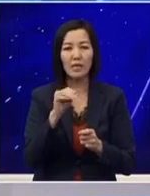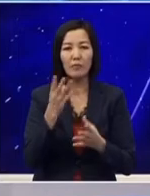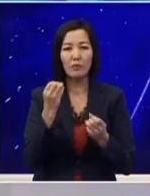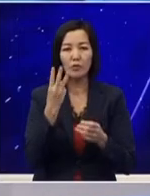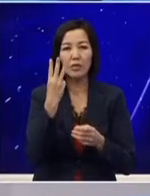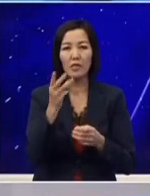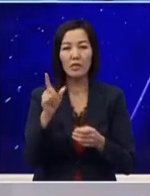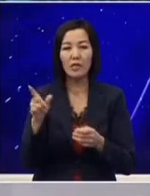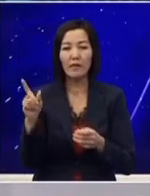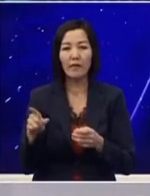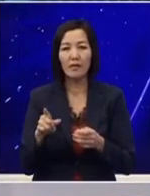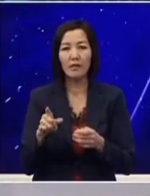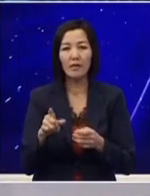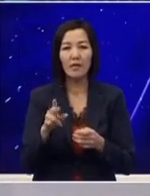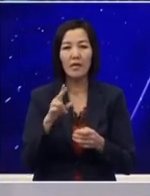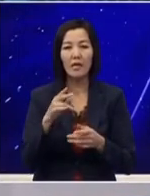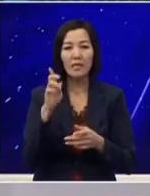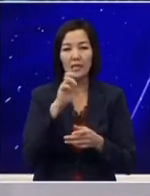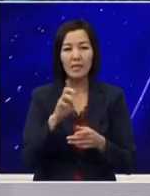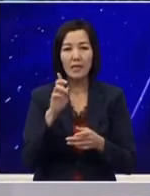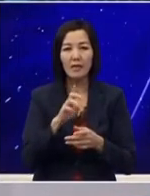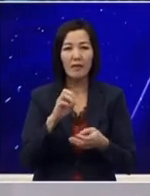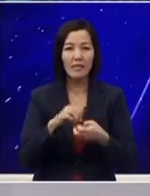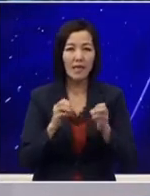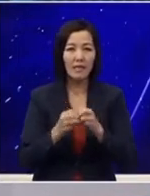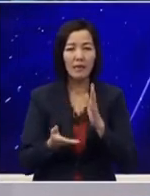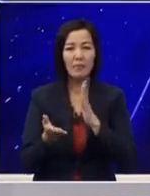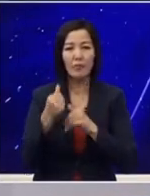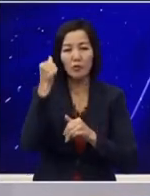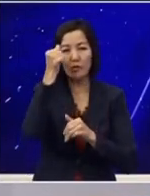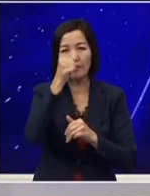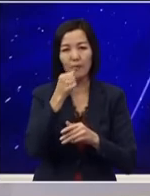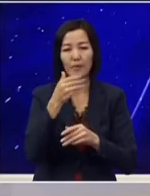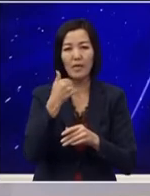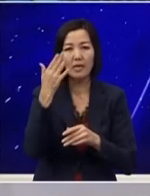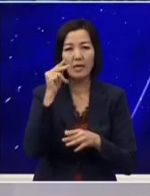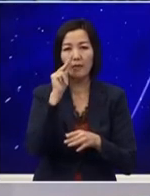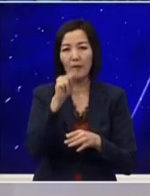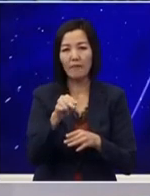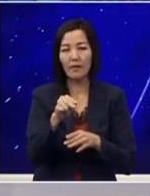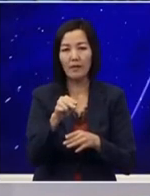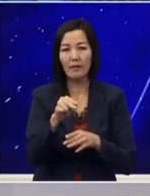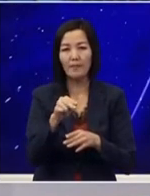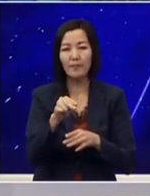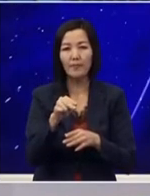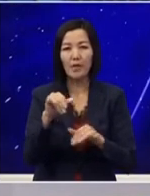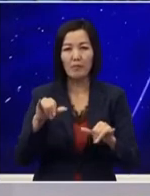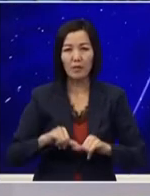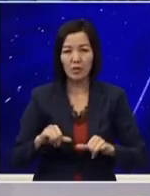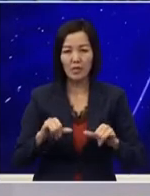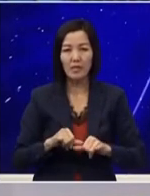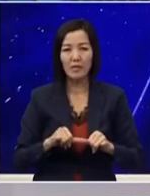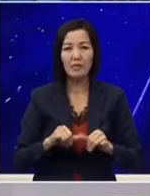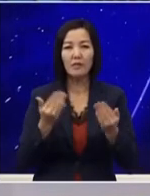тремя фигурантами дизельного скандала. Летом прошлого года им было предъявлено обвинение в мошенничестве. По